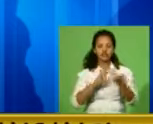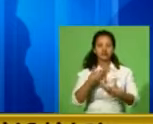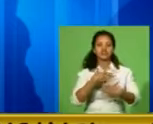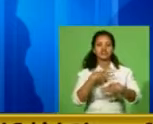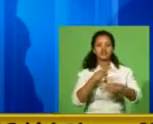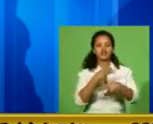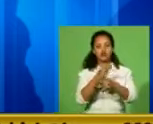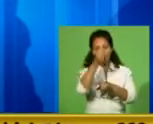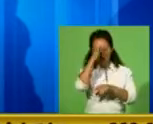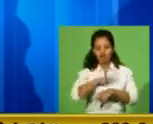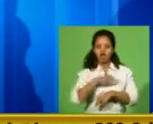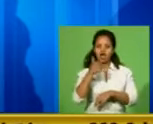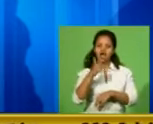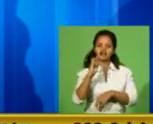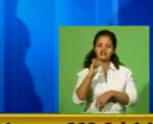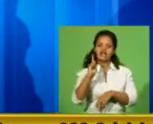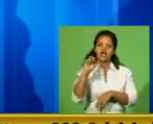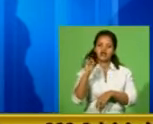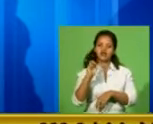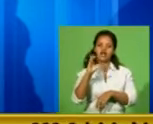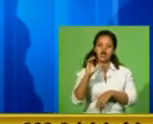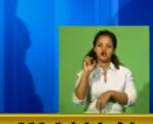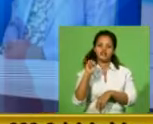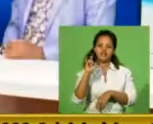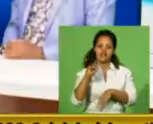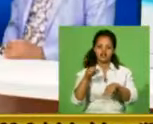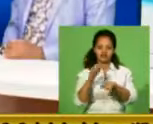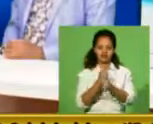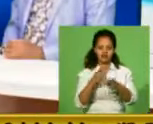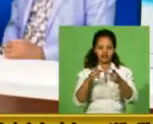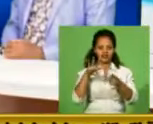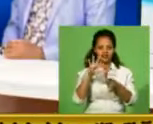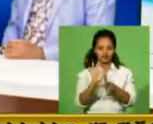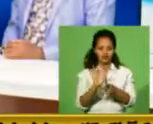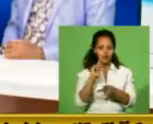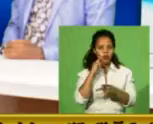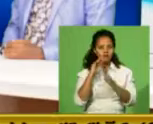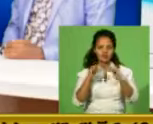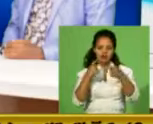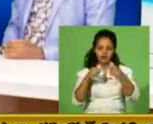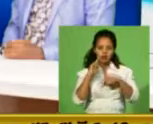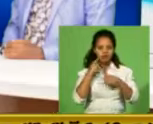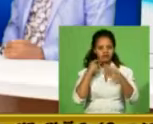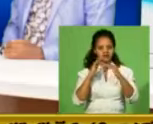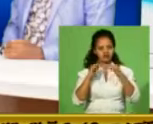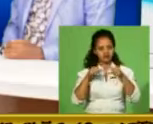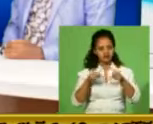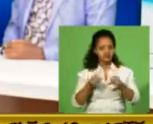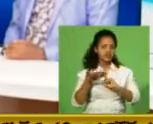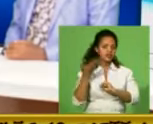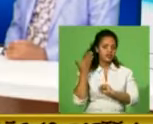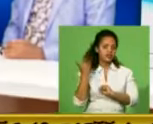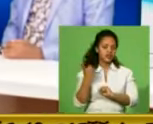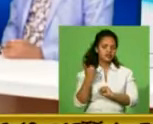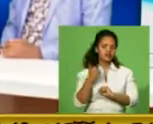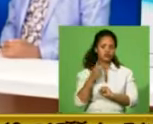ቢሮ ኃላፊ አቶ አቅናው ካውዛ እዚህ ስቱዲዮ ይገኛሉ። እንኳን ደህና መጡ። እንኳን ደህና ቆያ። መልካም እንግዲህ ባለፈው እርሱም